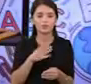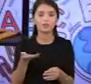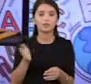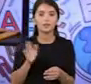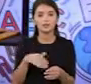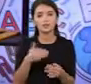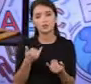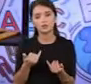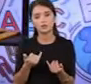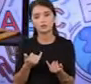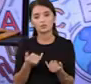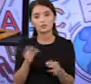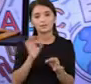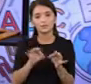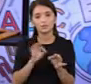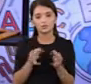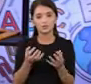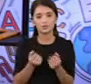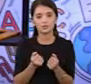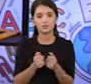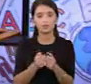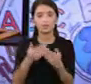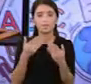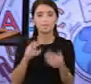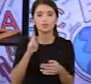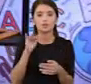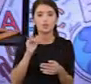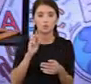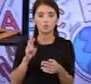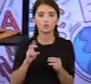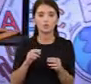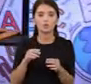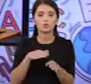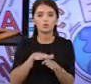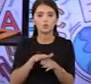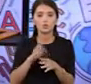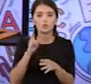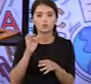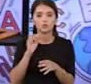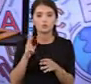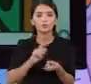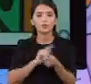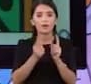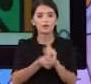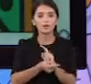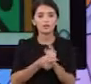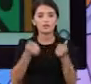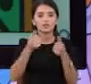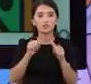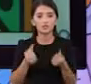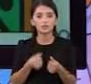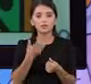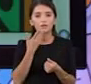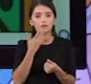Keling, hozir buni tekshirib ko'ramiz. Mana kub to'liq kubga aylandi. Uning